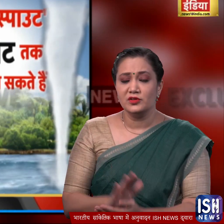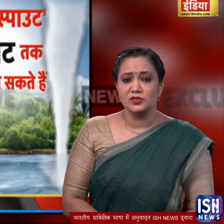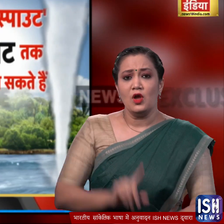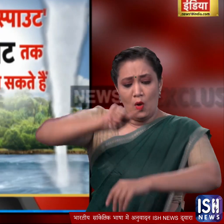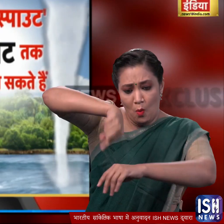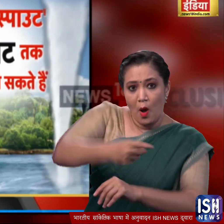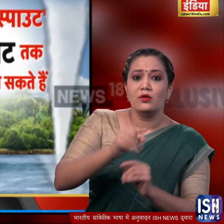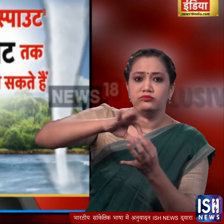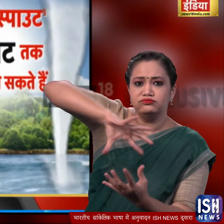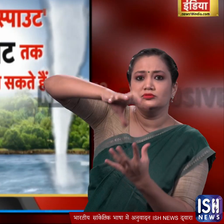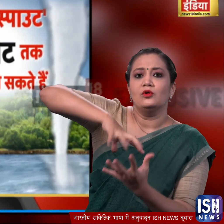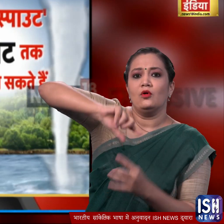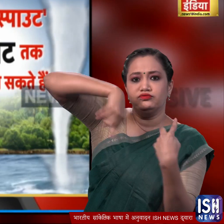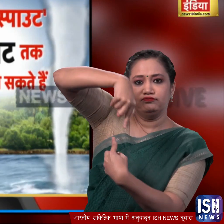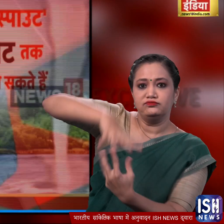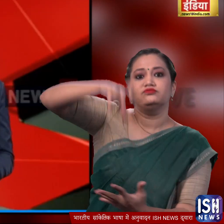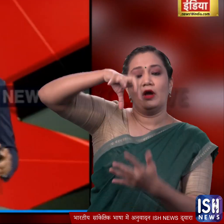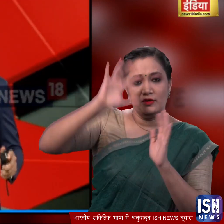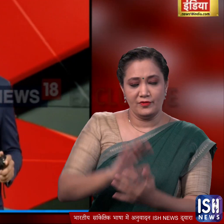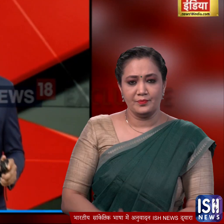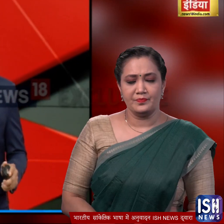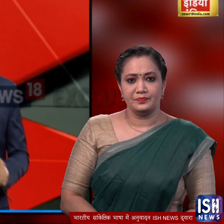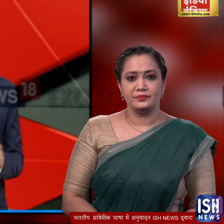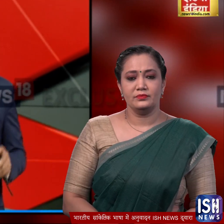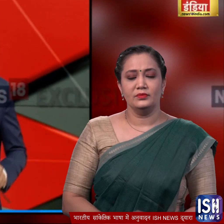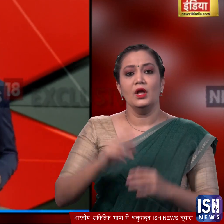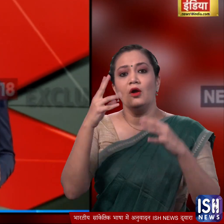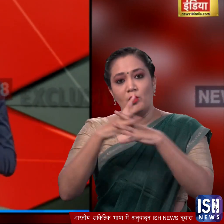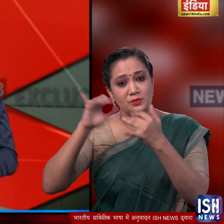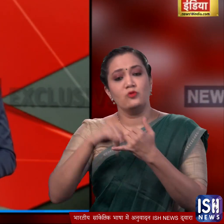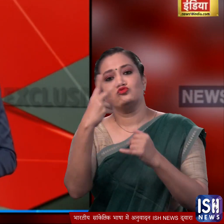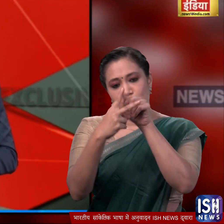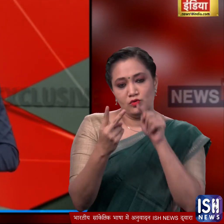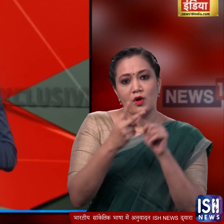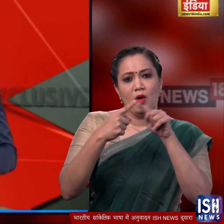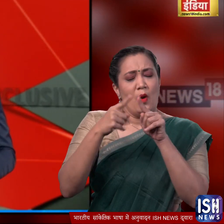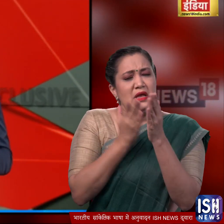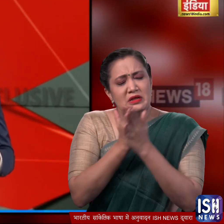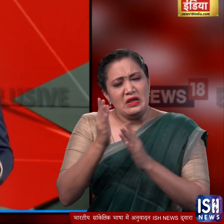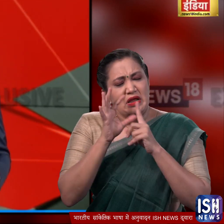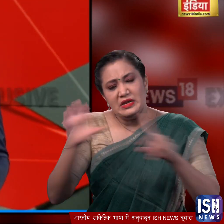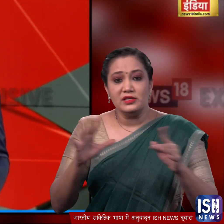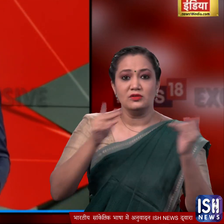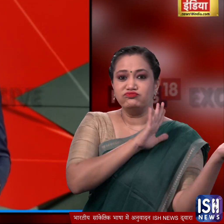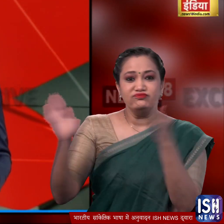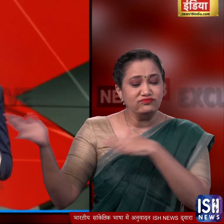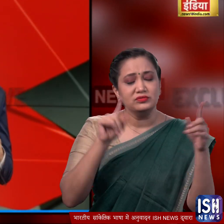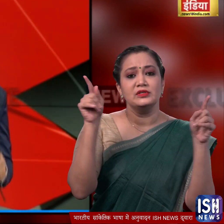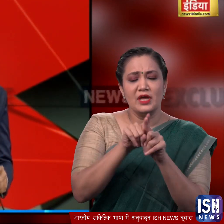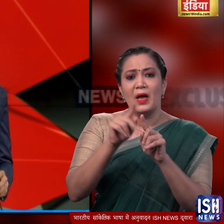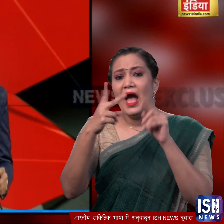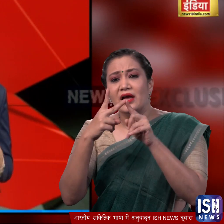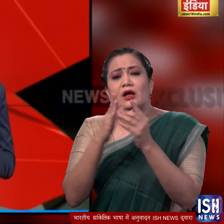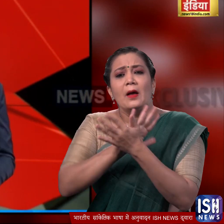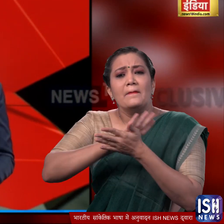और 1 घंटे तक बने रह सकते हैं। मोटे तौर पर वाटर स्पाउट दो तरह के होते हैं। पहले तो वो जो खतरनाक तूफान के वक्त उठते हैं, लेकिन